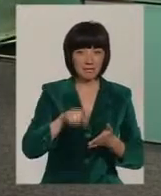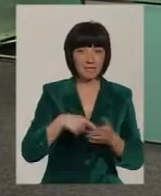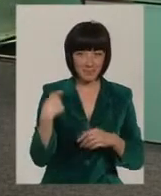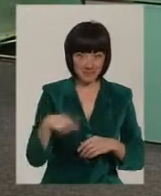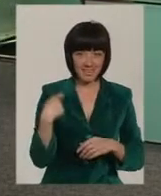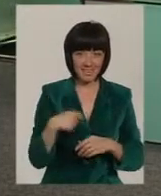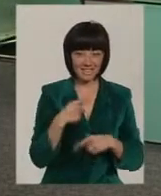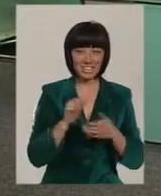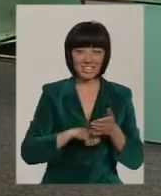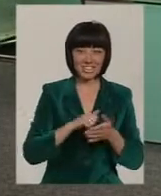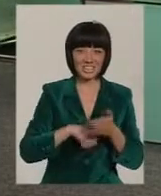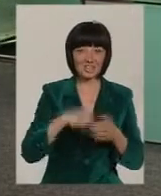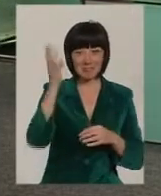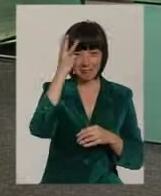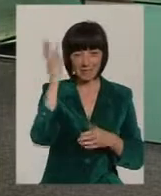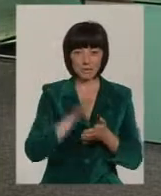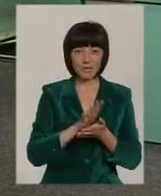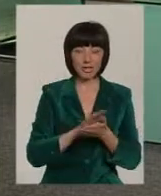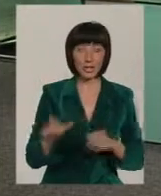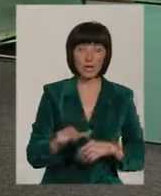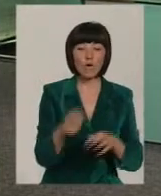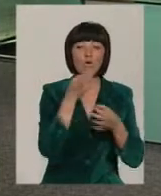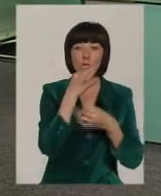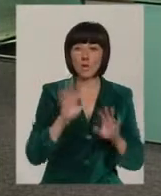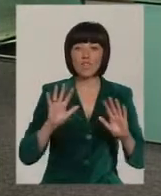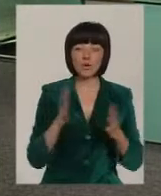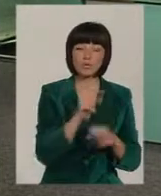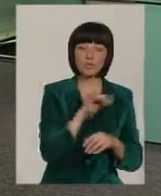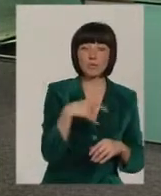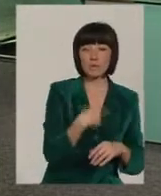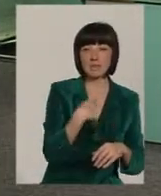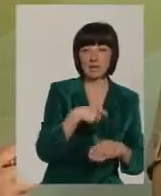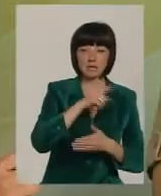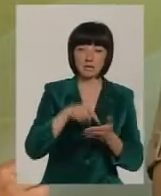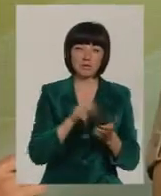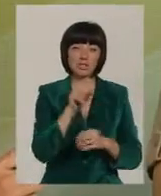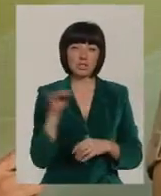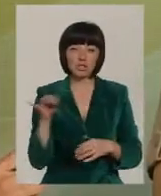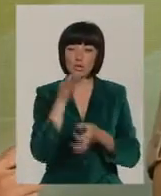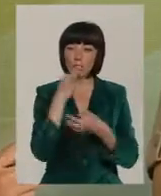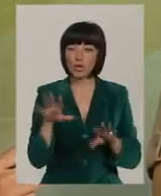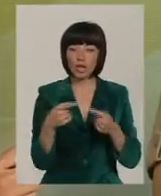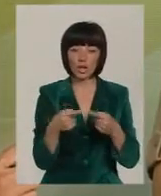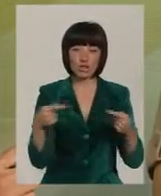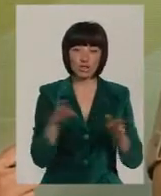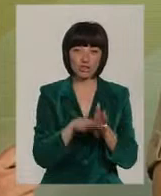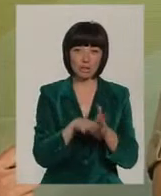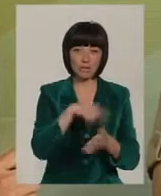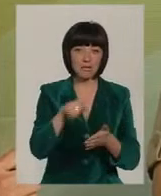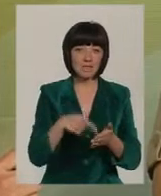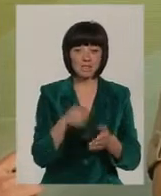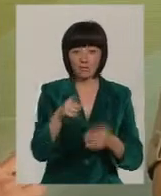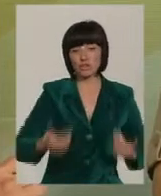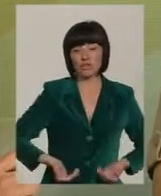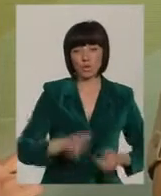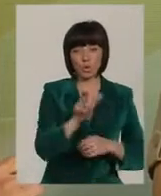дізнався, що через Хмельницький забруднилася річка Вінниця. В будь-якому випадку, чи це було б президентське місто, чи будь-яке рядове місто, там